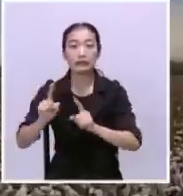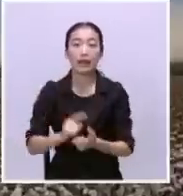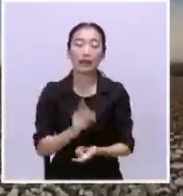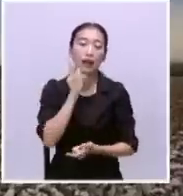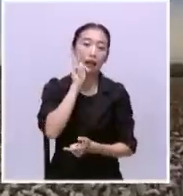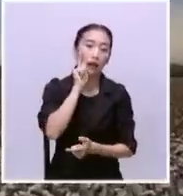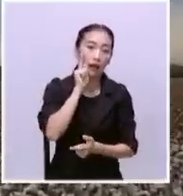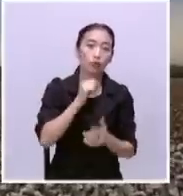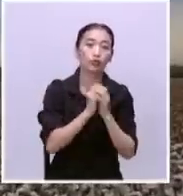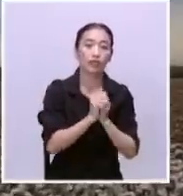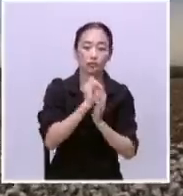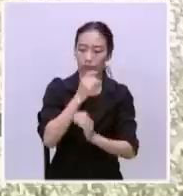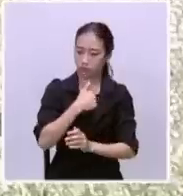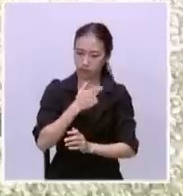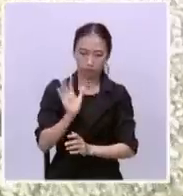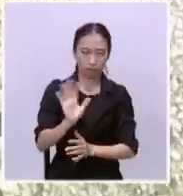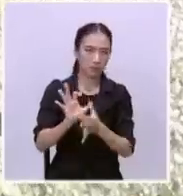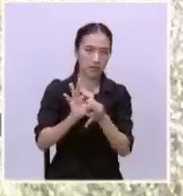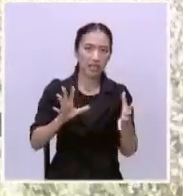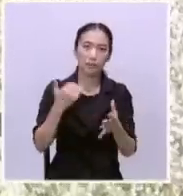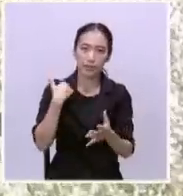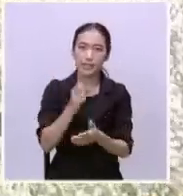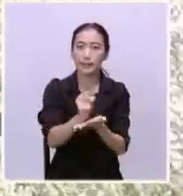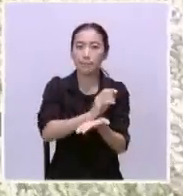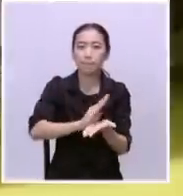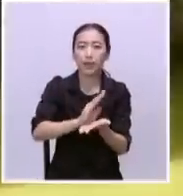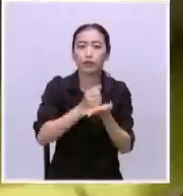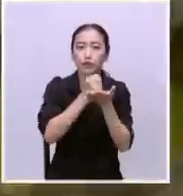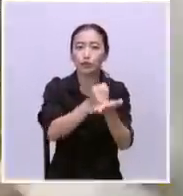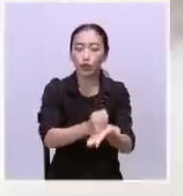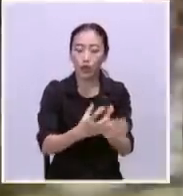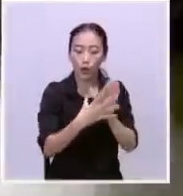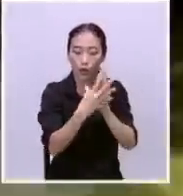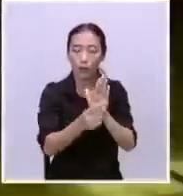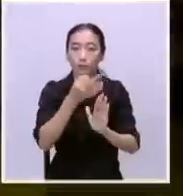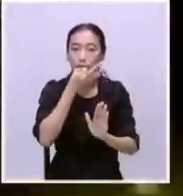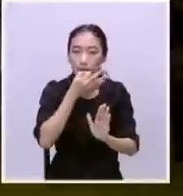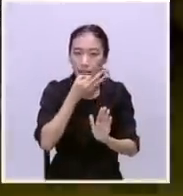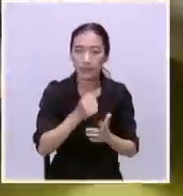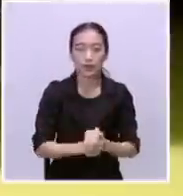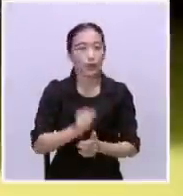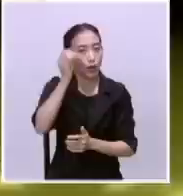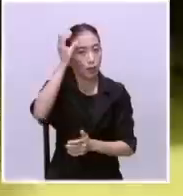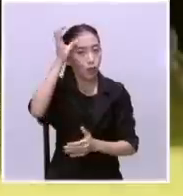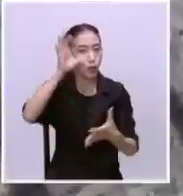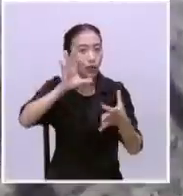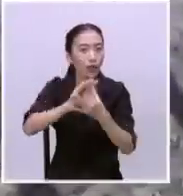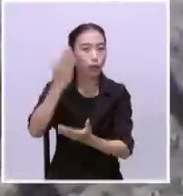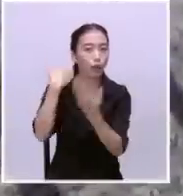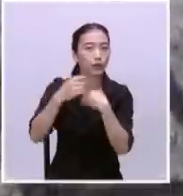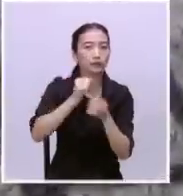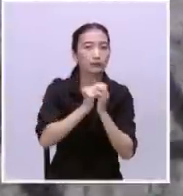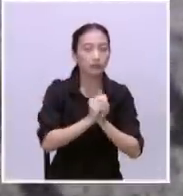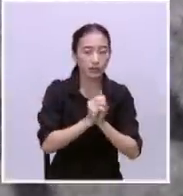ขนาดใหญ่ค่ะสำหรับฝึกอบรมต่างๆฝึกอาชีพแล้วก็สอนให้ความรู้ไม่ว่าจะเป็นภาษาจีนกลางประวัติศาสตร์จีนกฎหมาย